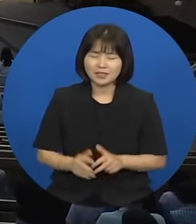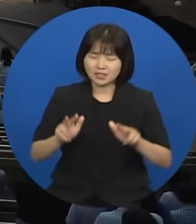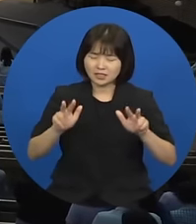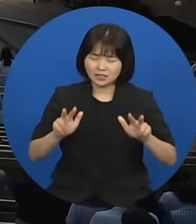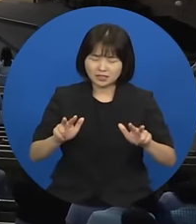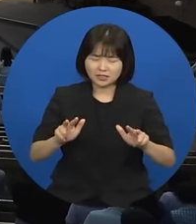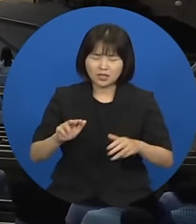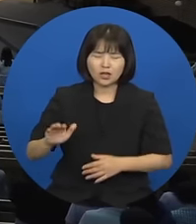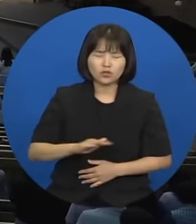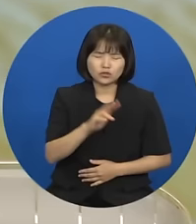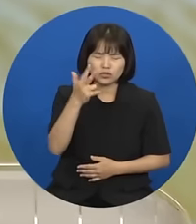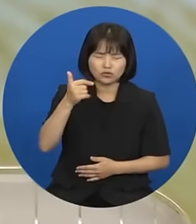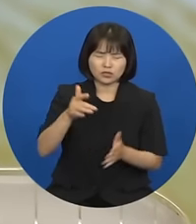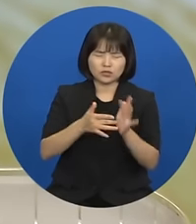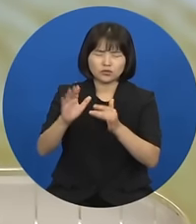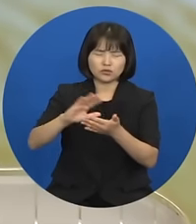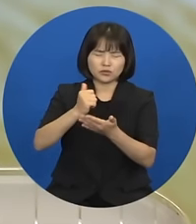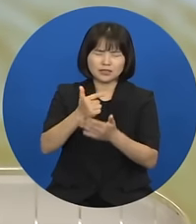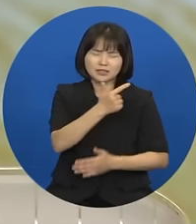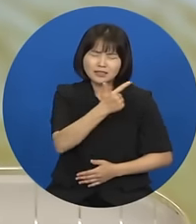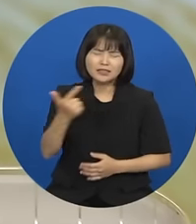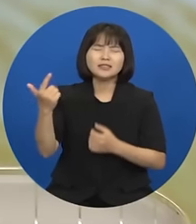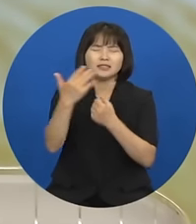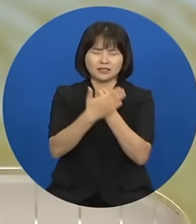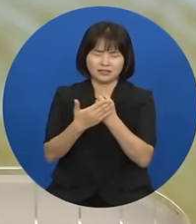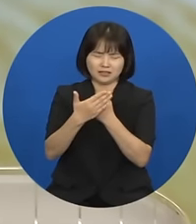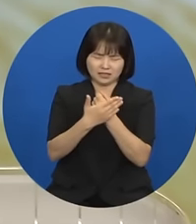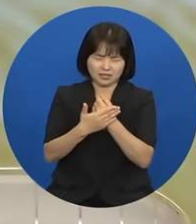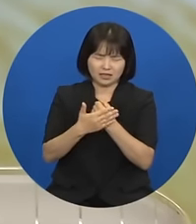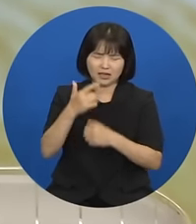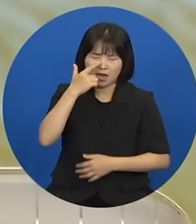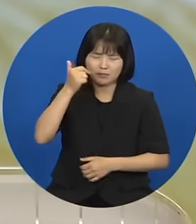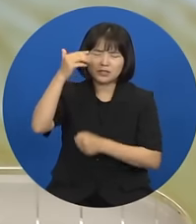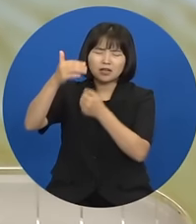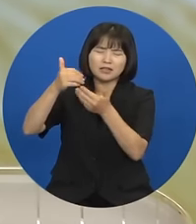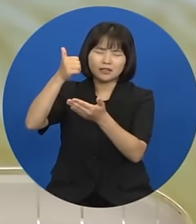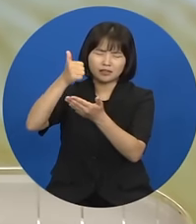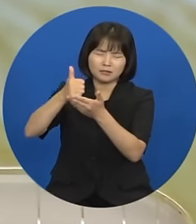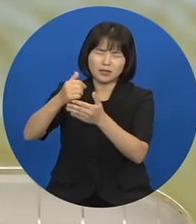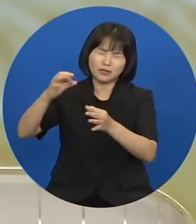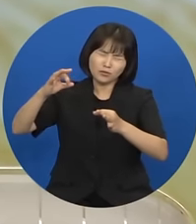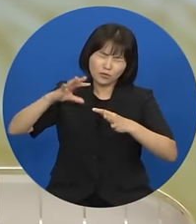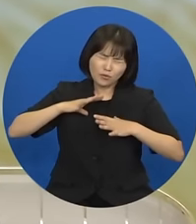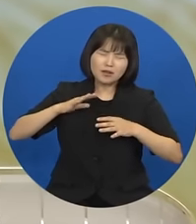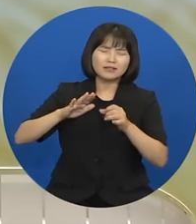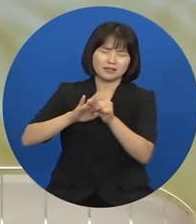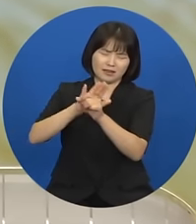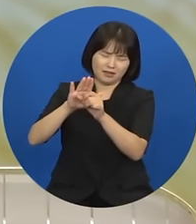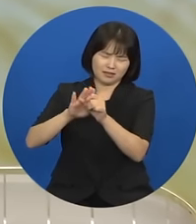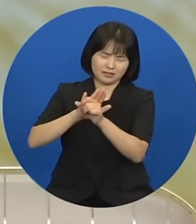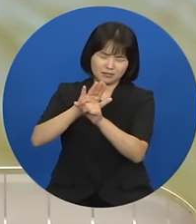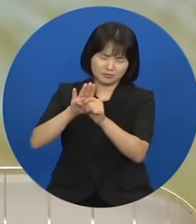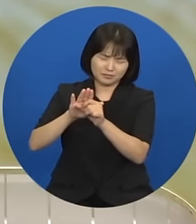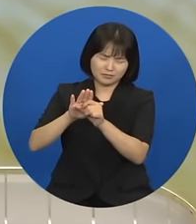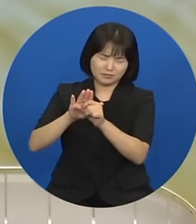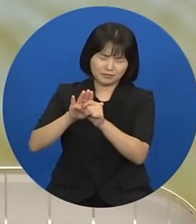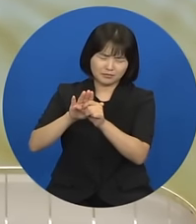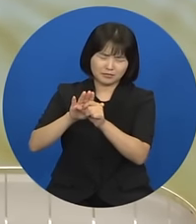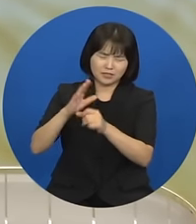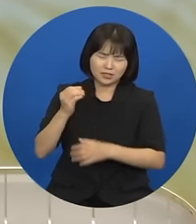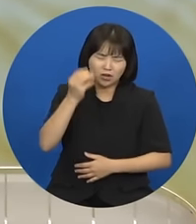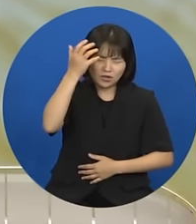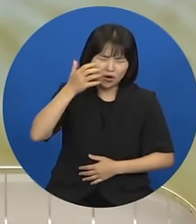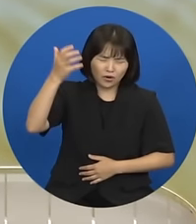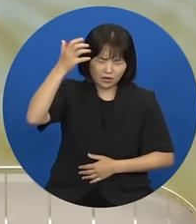이제는 우리 주 예수 그리스도의 크신 은혜와 아버지 하나님의 놀라우신 사랑하심과